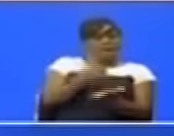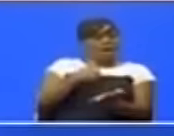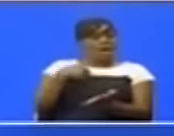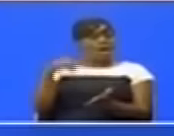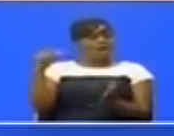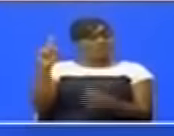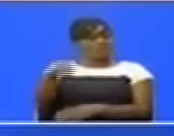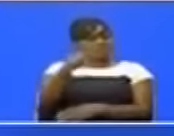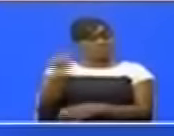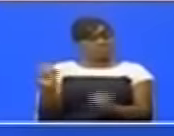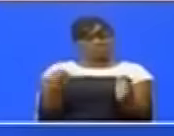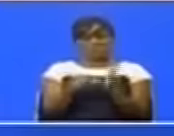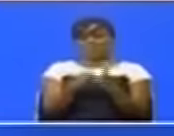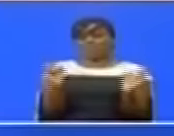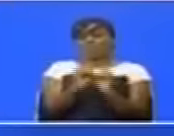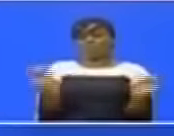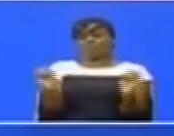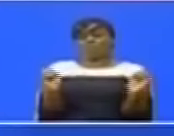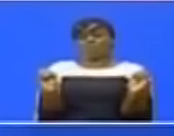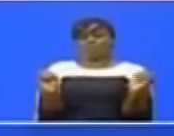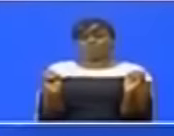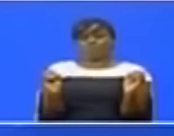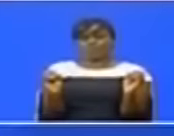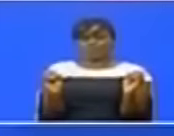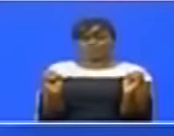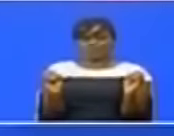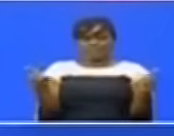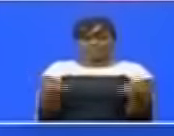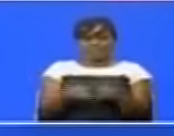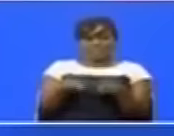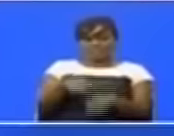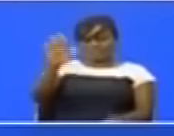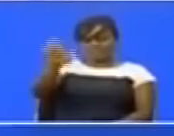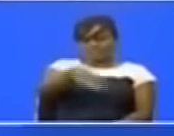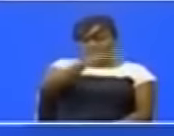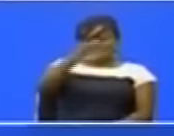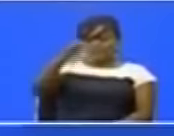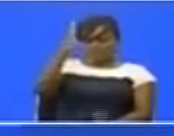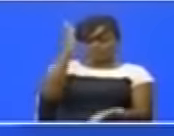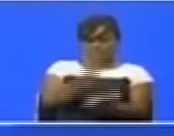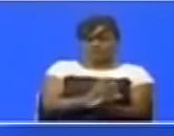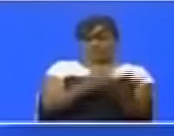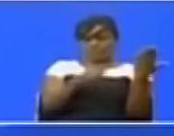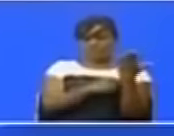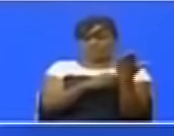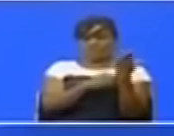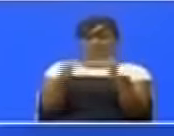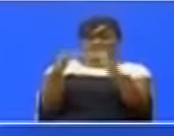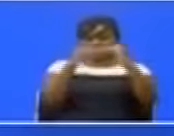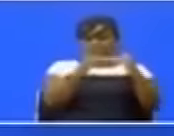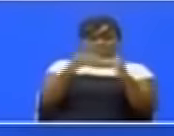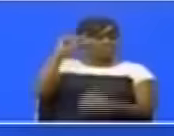dosari kuhudumu katika afisi hizo. Licha ya bunge kupitisha majina hayo, suala la usawa wa